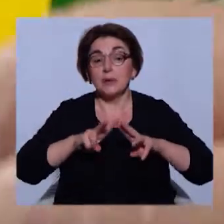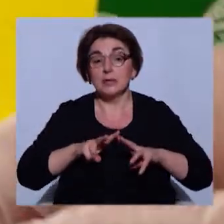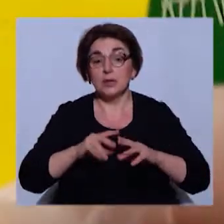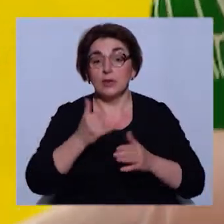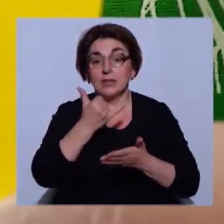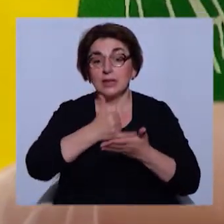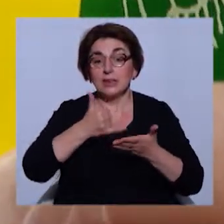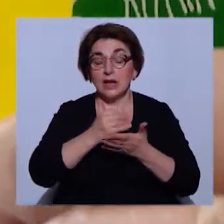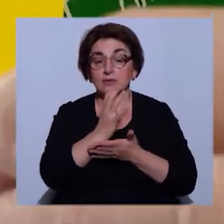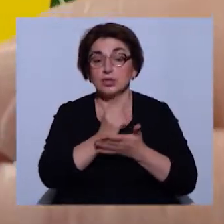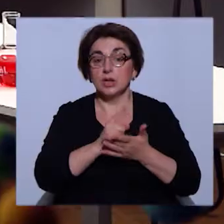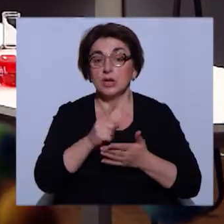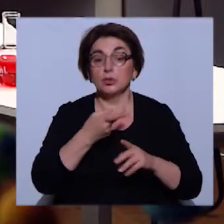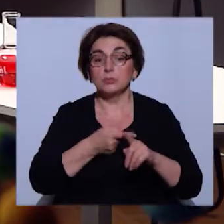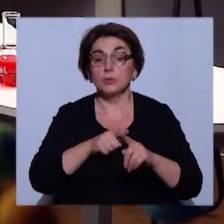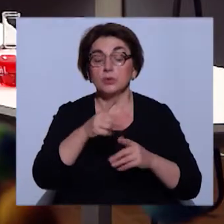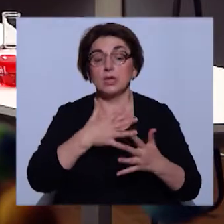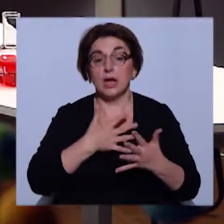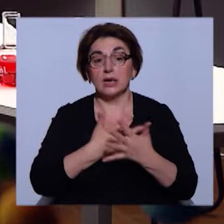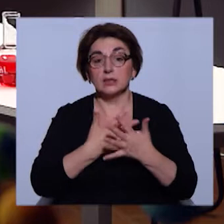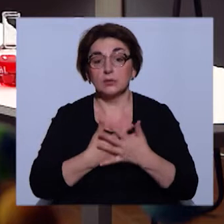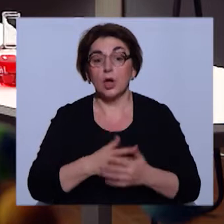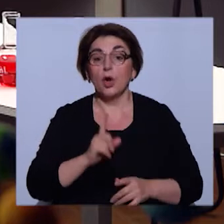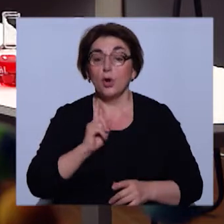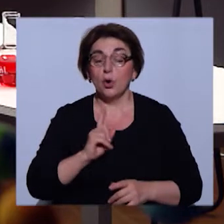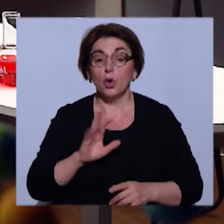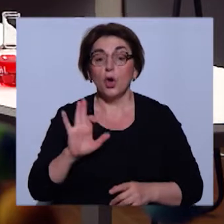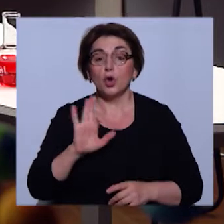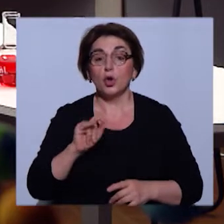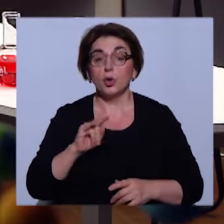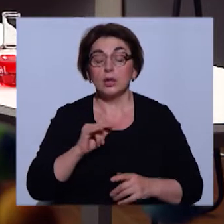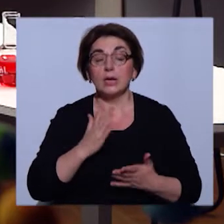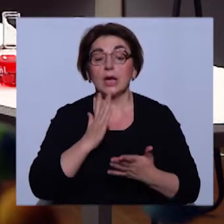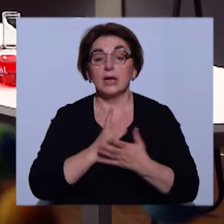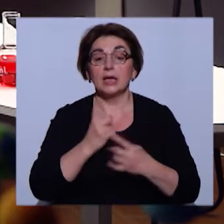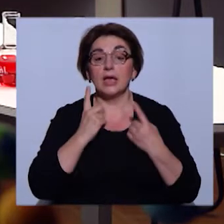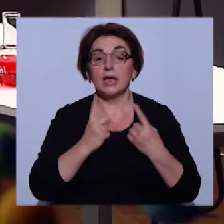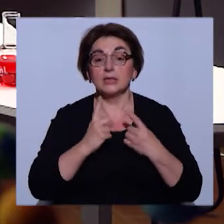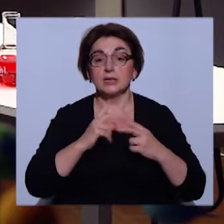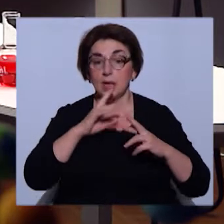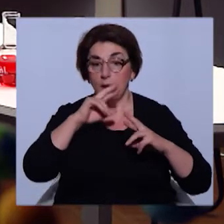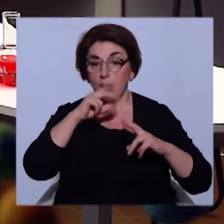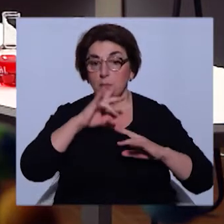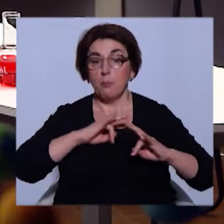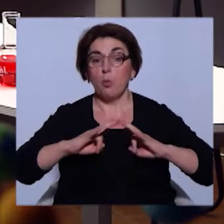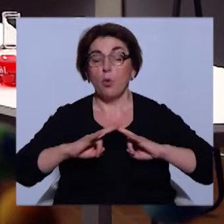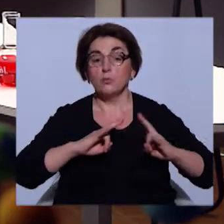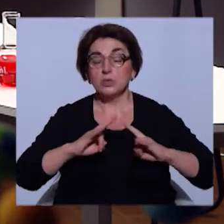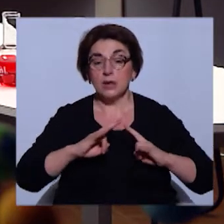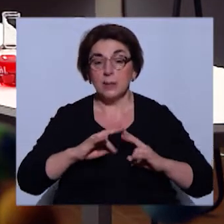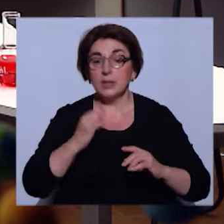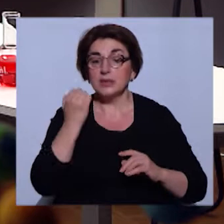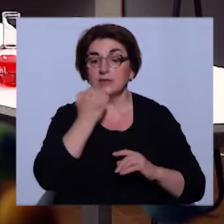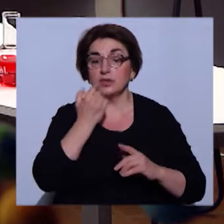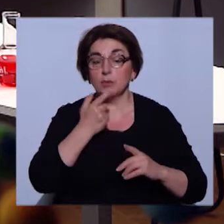გამო. ხოლო ქლორი არის ერთ-ერთი მომწამლავი, მომწვანო მოყვითალო აირადი ნივთიერება, რომელიც აღიზიანებს